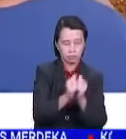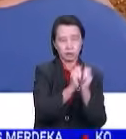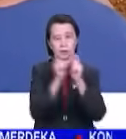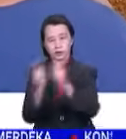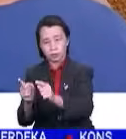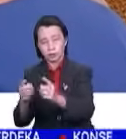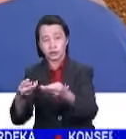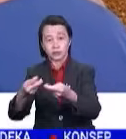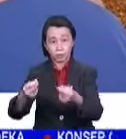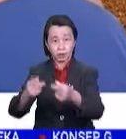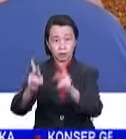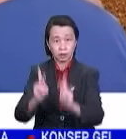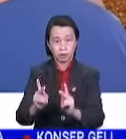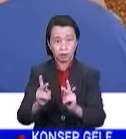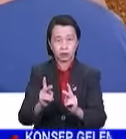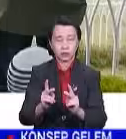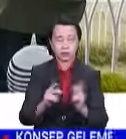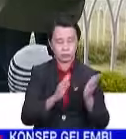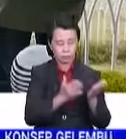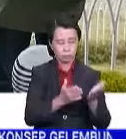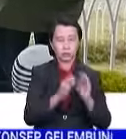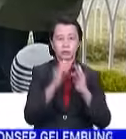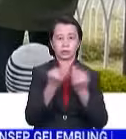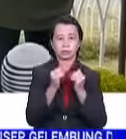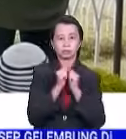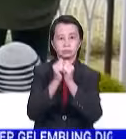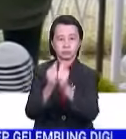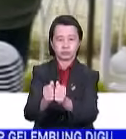tanah pekuburan oleh keluarga terdekat